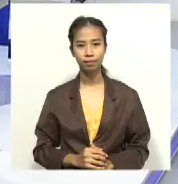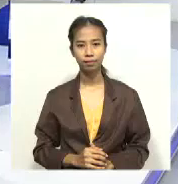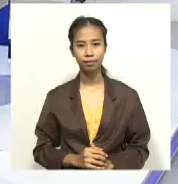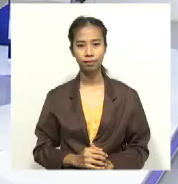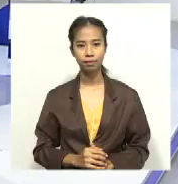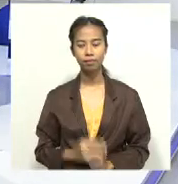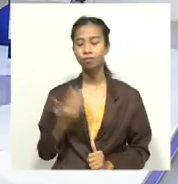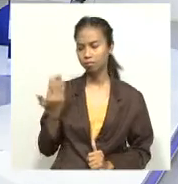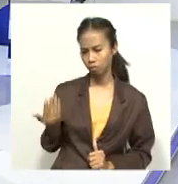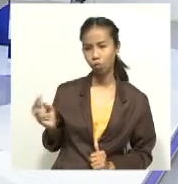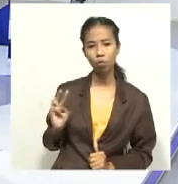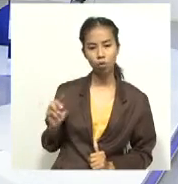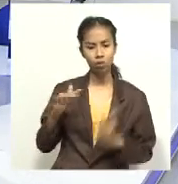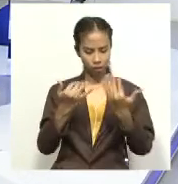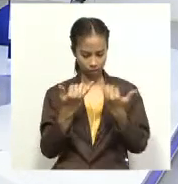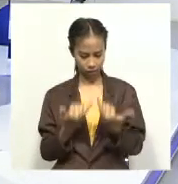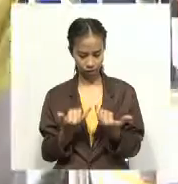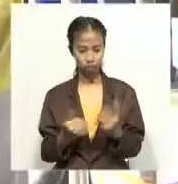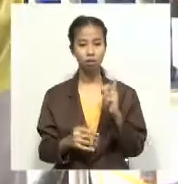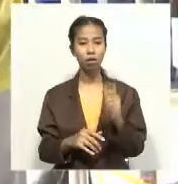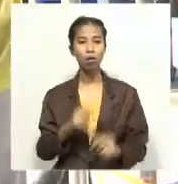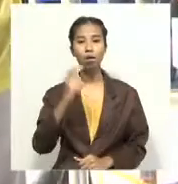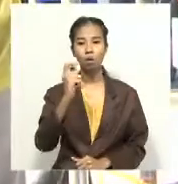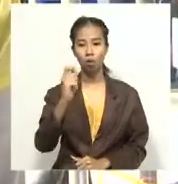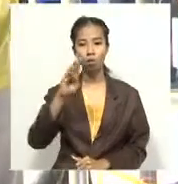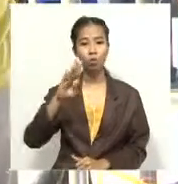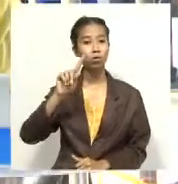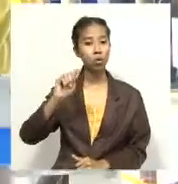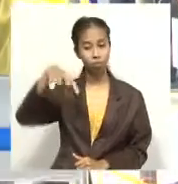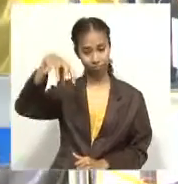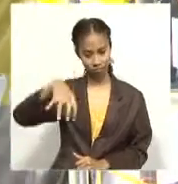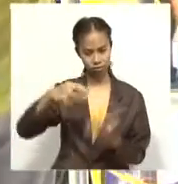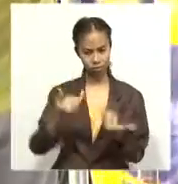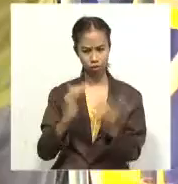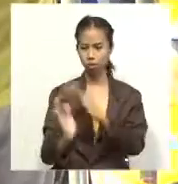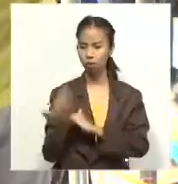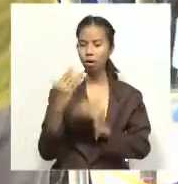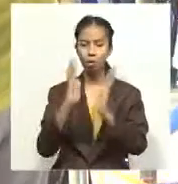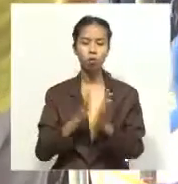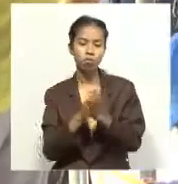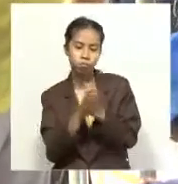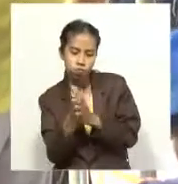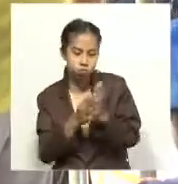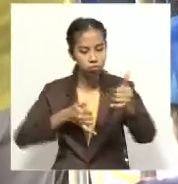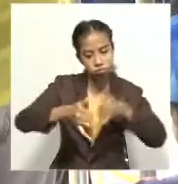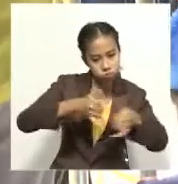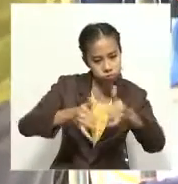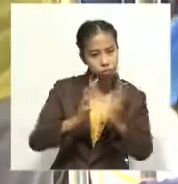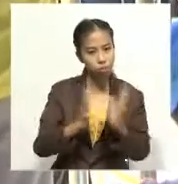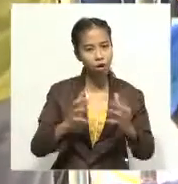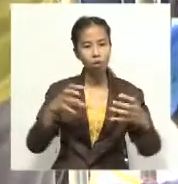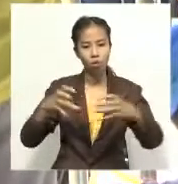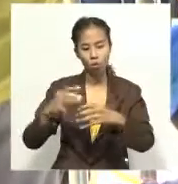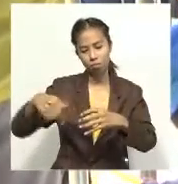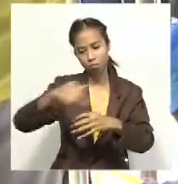คุณสถานุคุณศิริลักษ์ครับบรรยากาศที่อบต.โป่งผาอำเภอแม่สายแห่งนี้ก็คึกคักตั้งแต่ช่วงเช้าที่ผ่านมานะครับมีประชาชนชาวแม่